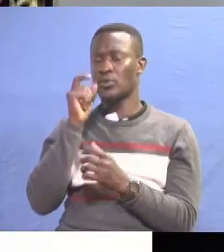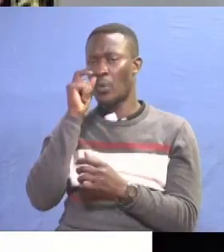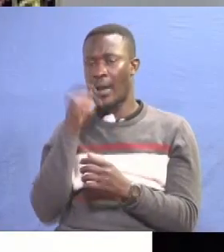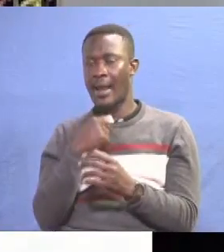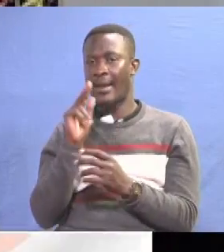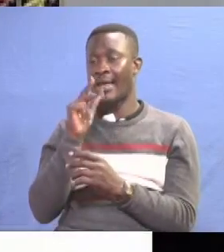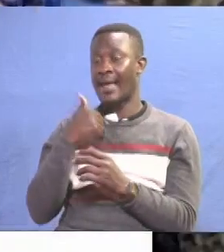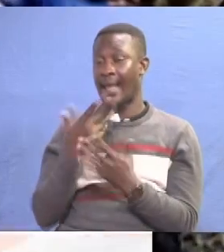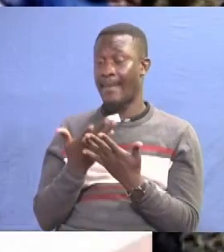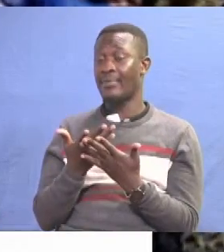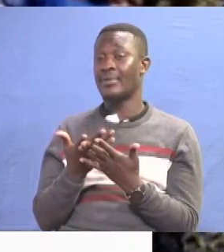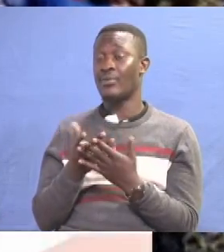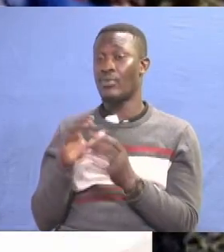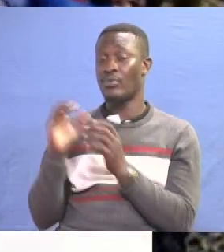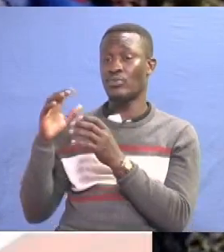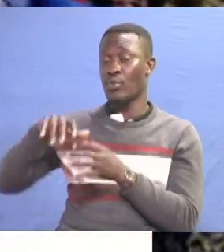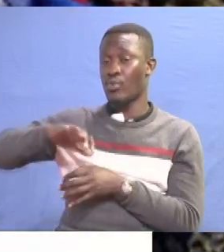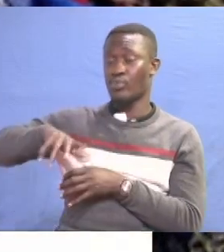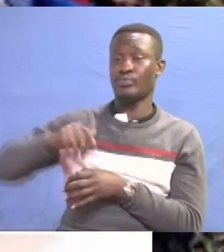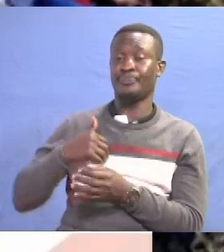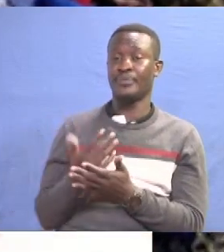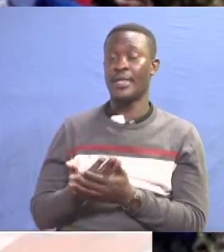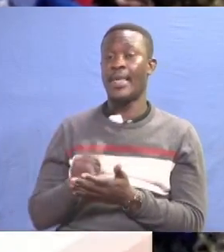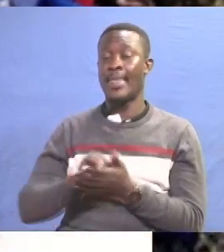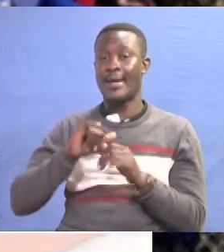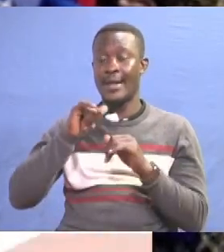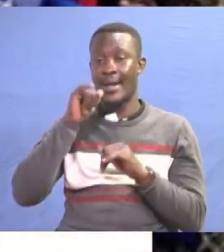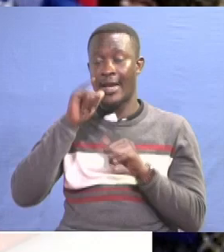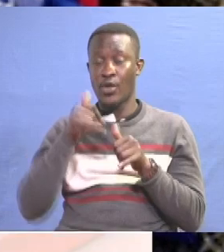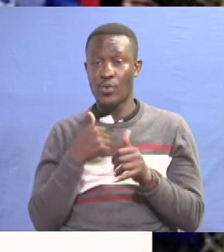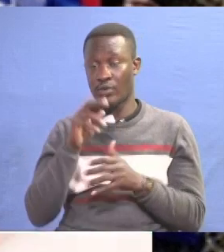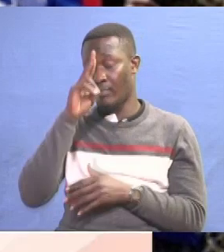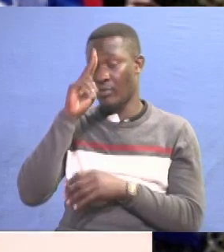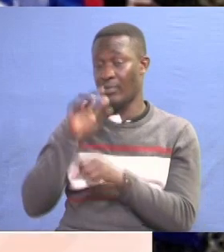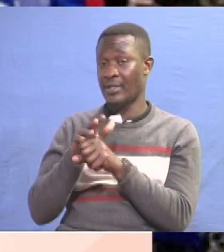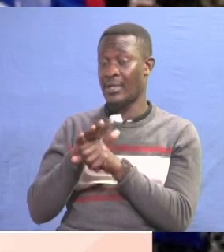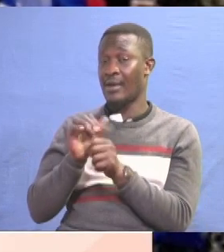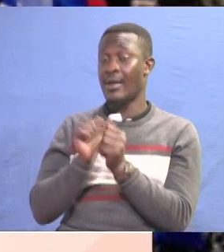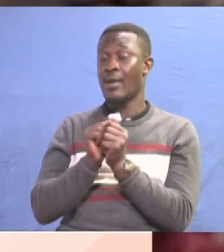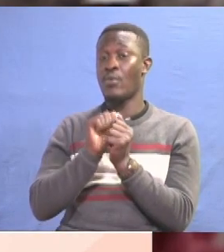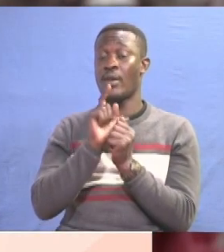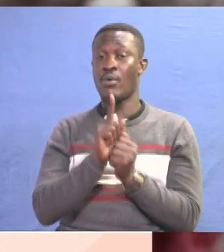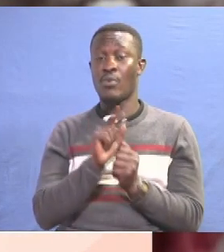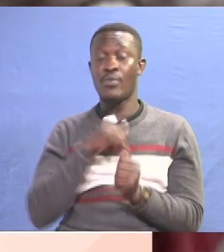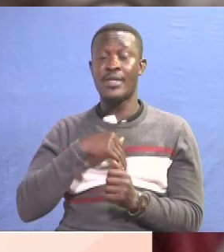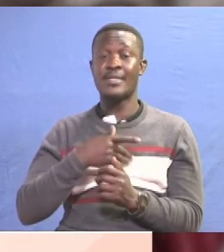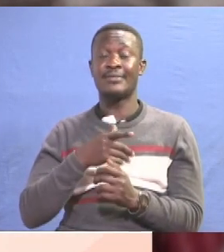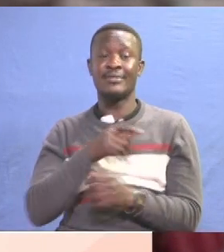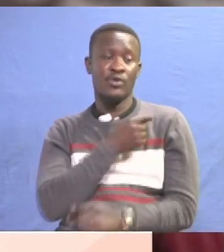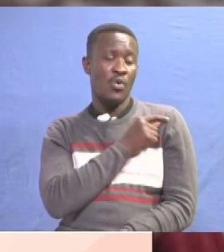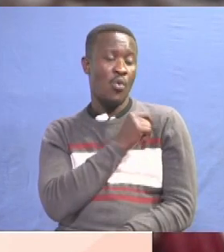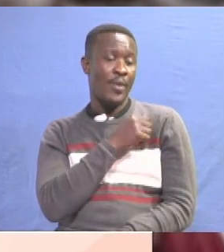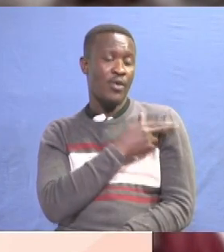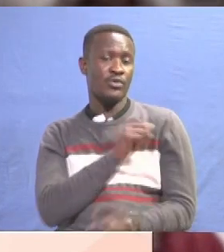kikapu uliosababisha ghasia hizo. Kwa mujibu wa taarifa ya polisi, takriban wanafunzi 11 wamelazwa katika